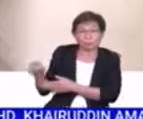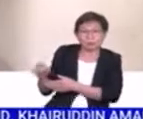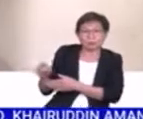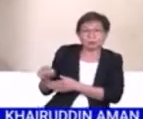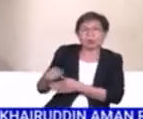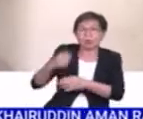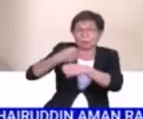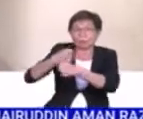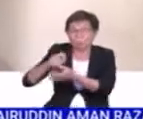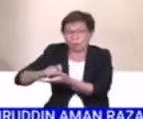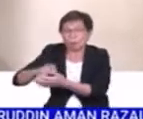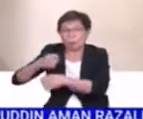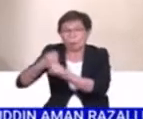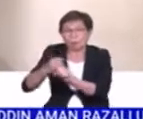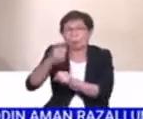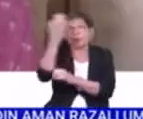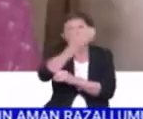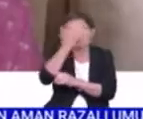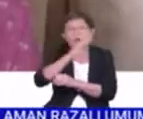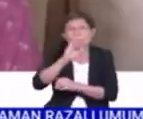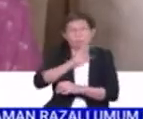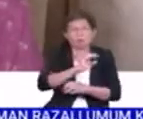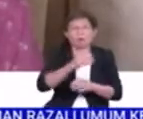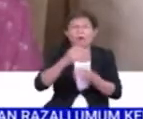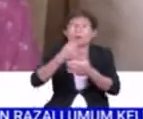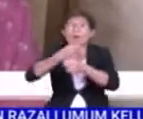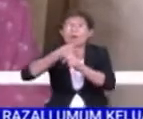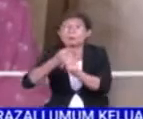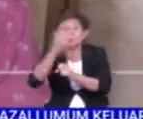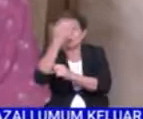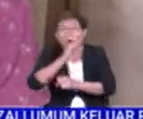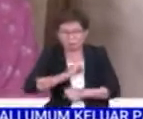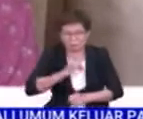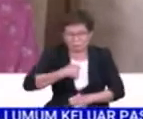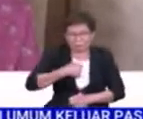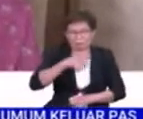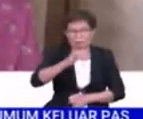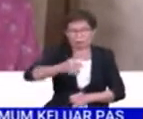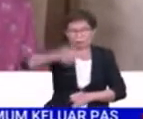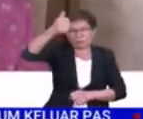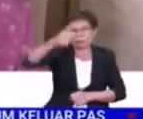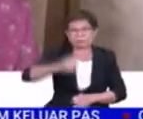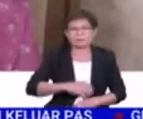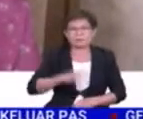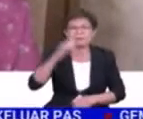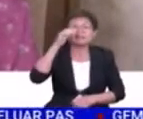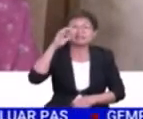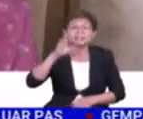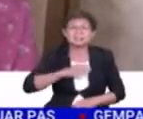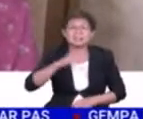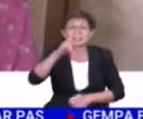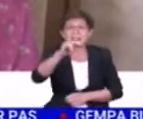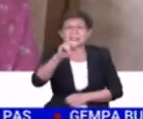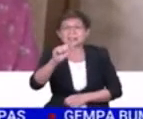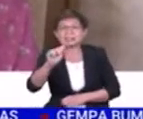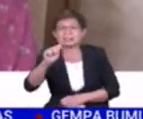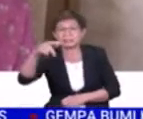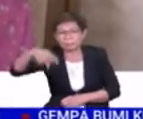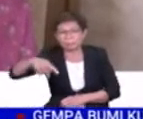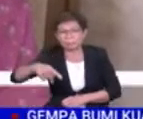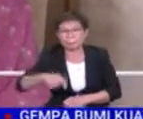terbitan telefilem saya sebagai istri kepada